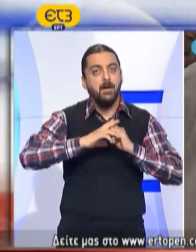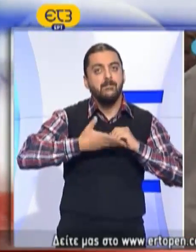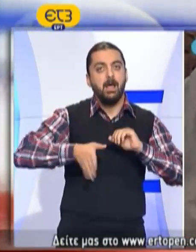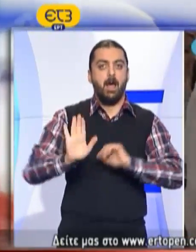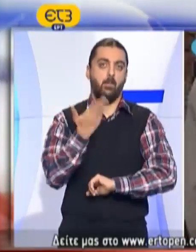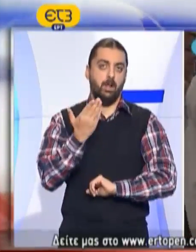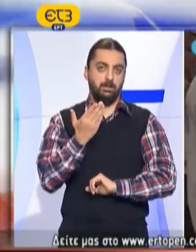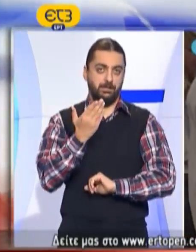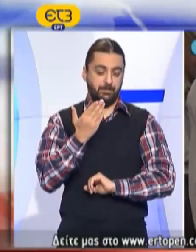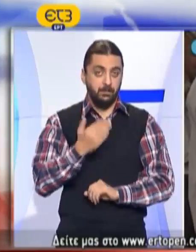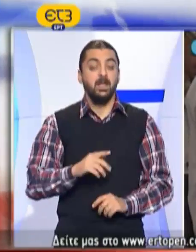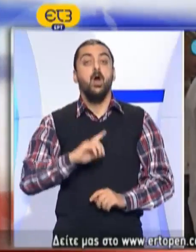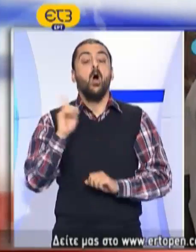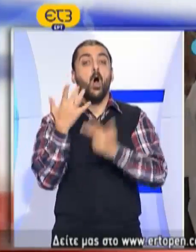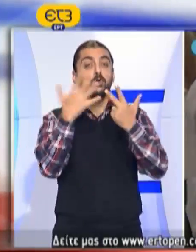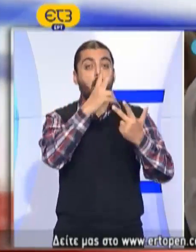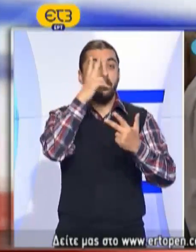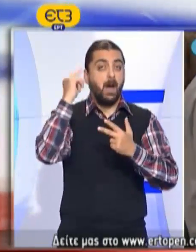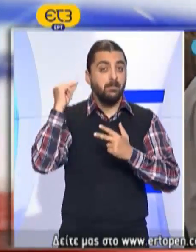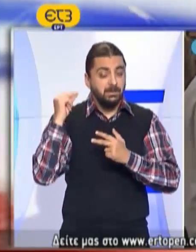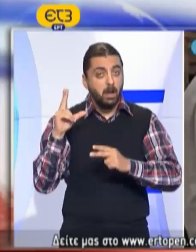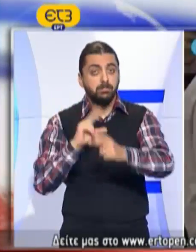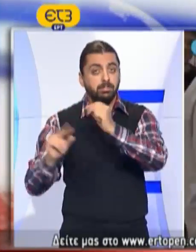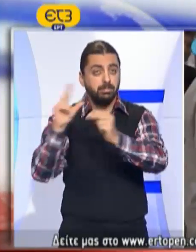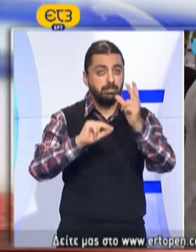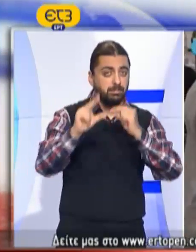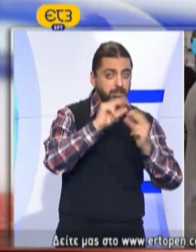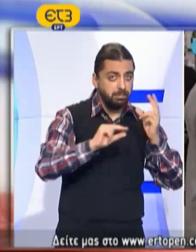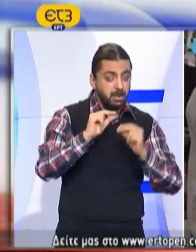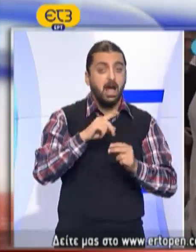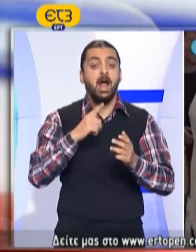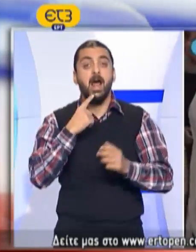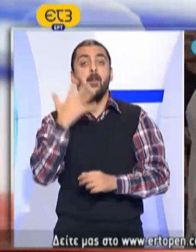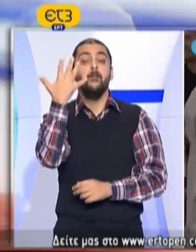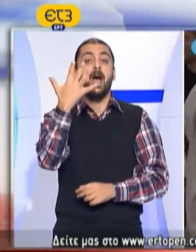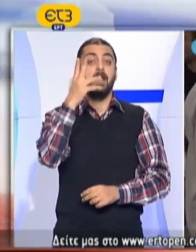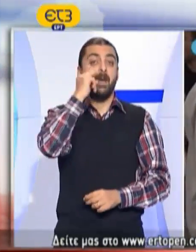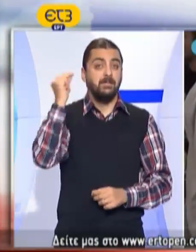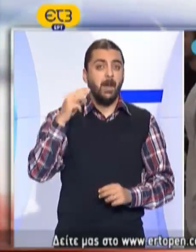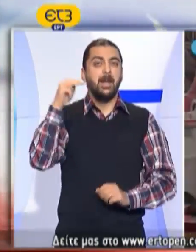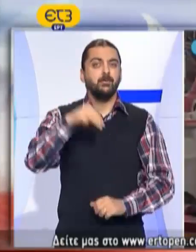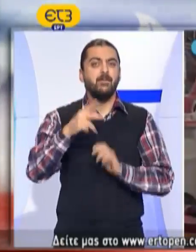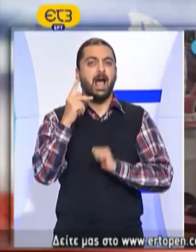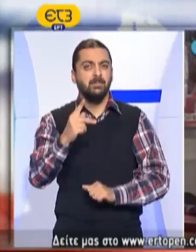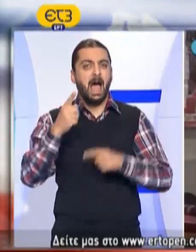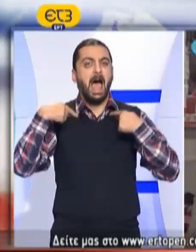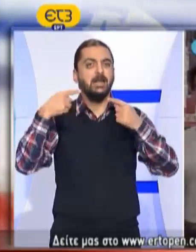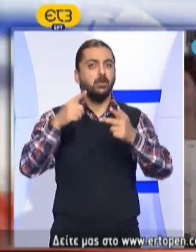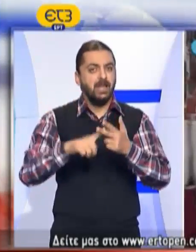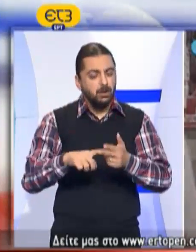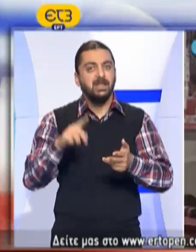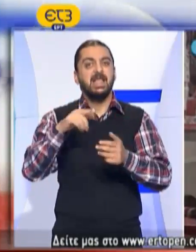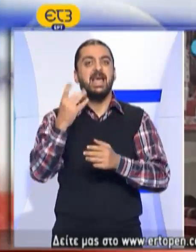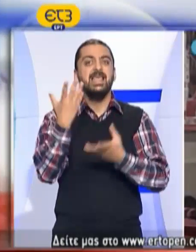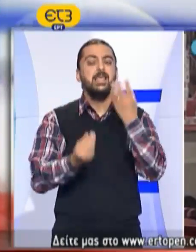των διοικήσεων των 8 πανεπιστημίων καταγράφηκε αδυναμία τουλάχιστον 5 του Καποδιστριακού, του Μετσόβιου, του Αριστοτέλειου και των Ιδρυμάτων